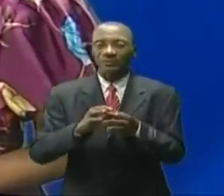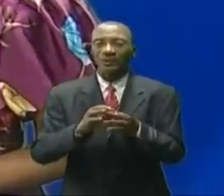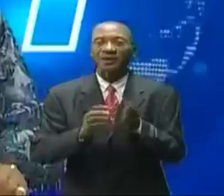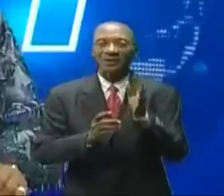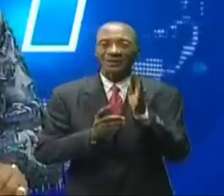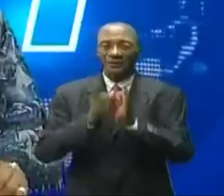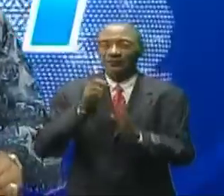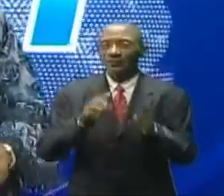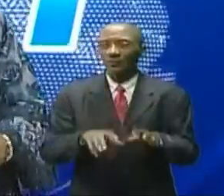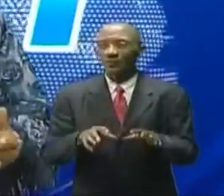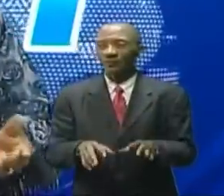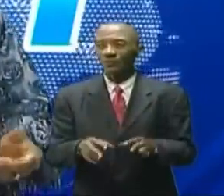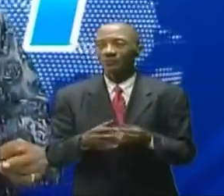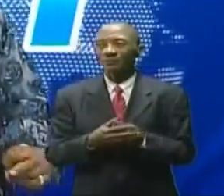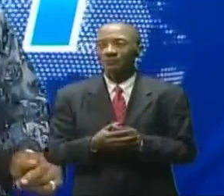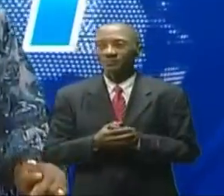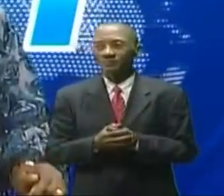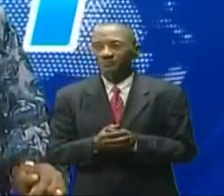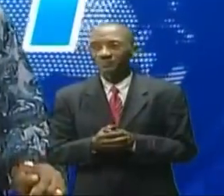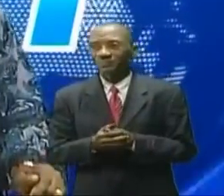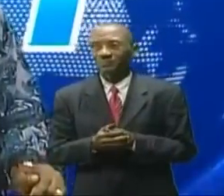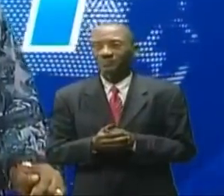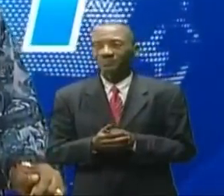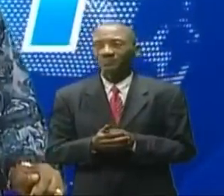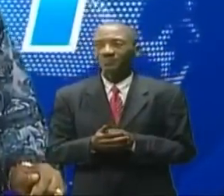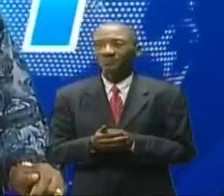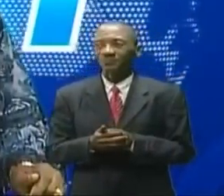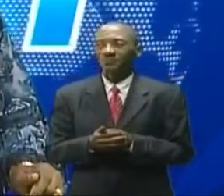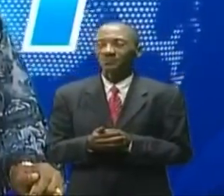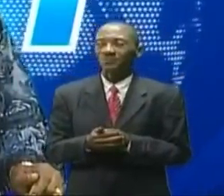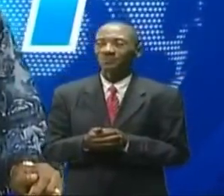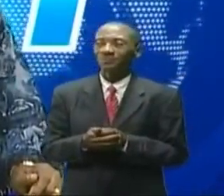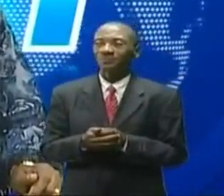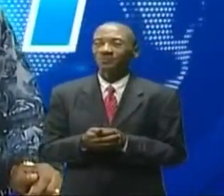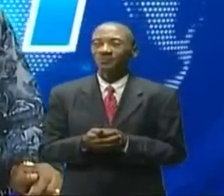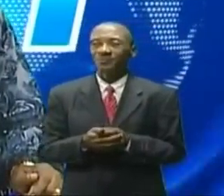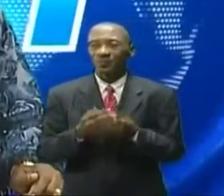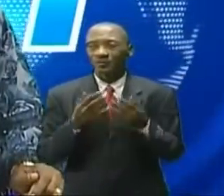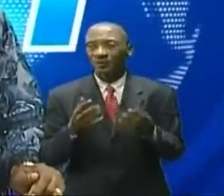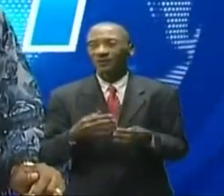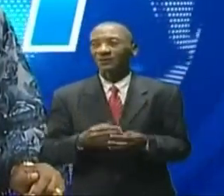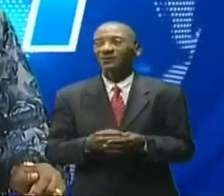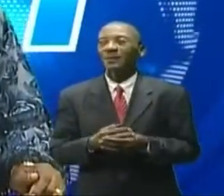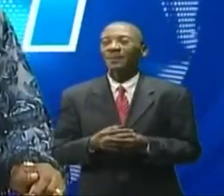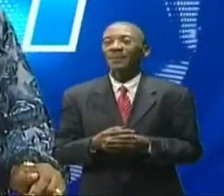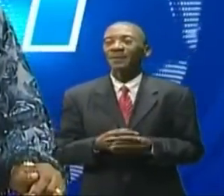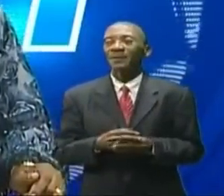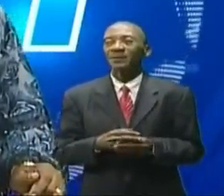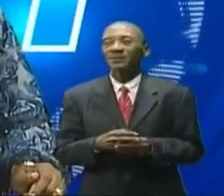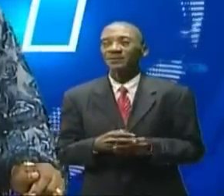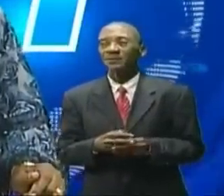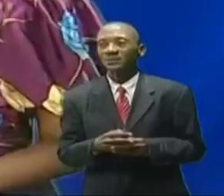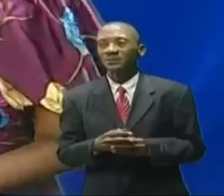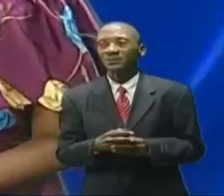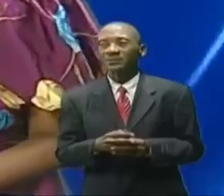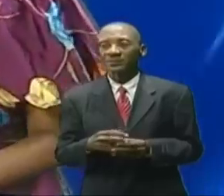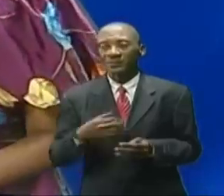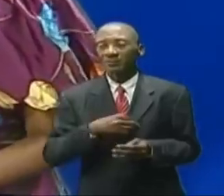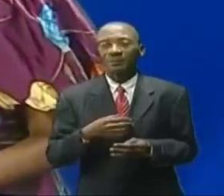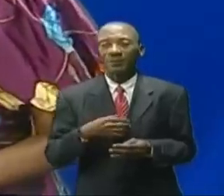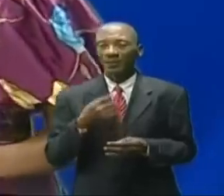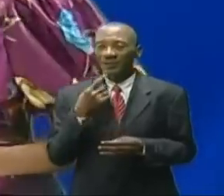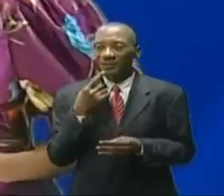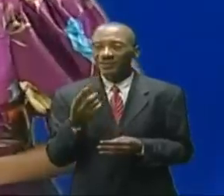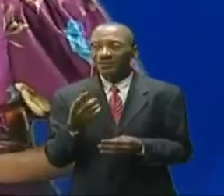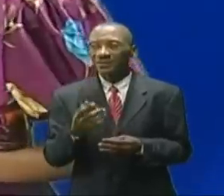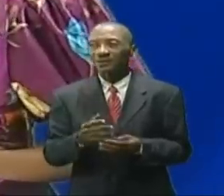congolais. Et si il y a moyen de pouvoir déclarer ce poème? Déclamer ce poème, je peux dire que